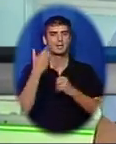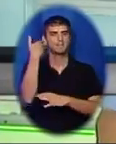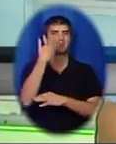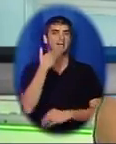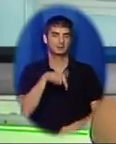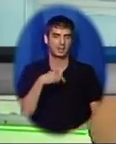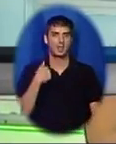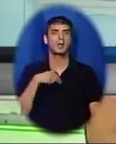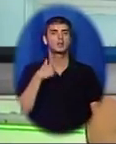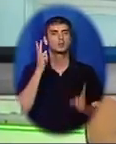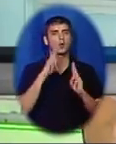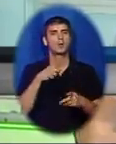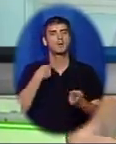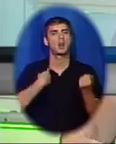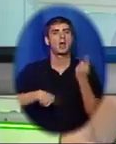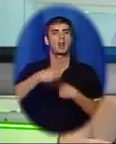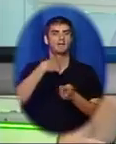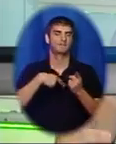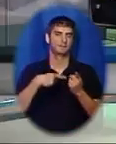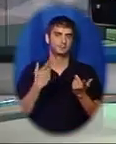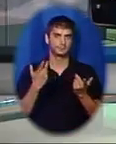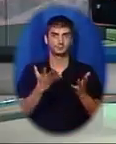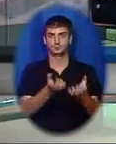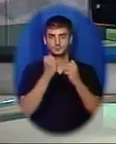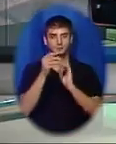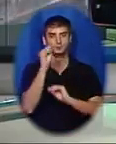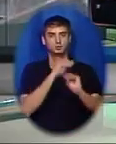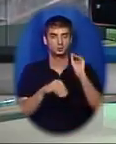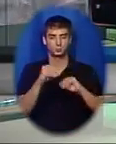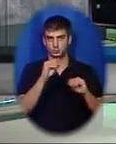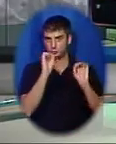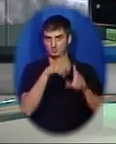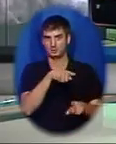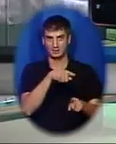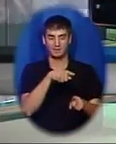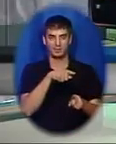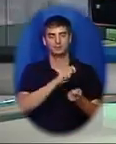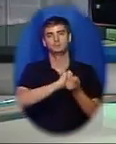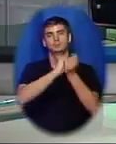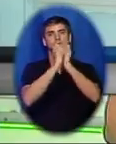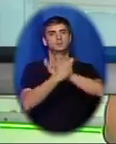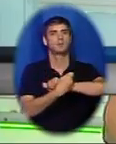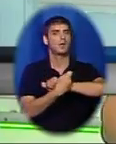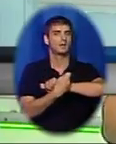מדינת ישראל, אז אנחנו יכולים להחליף את לקחת את השימוש בפסולת ולהפוך